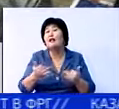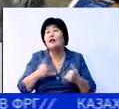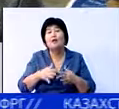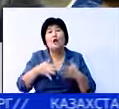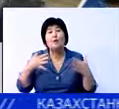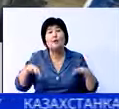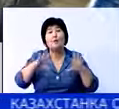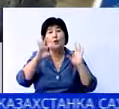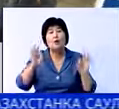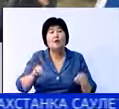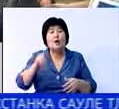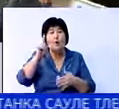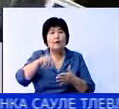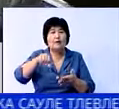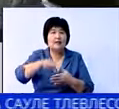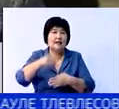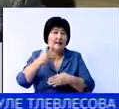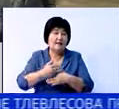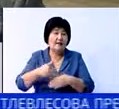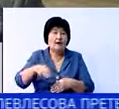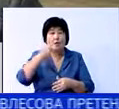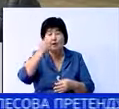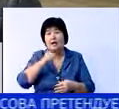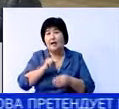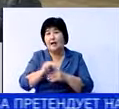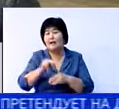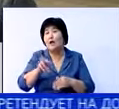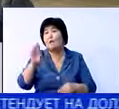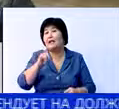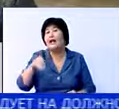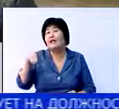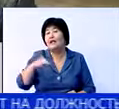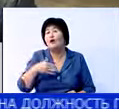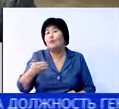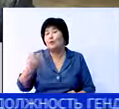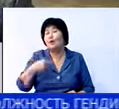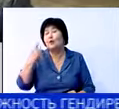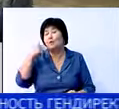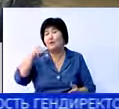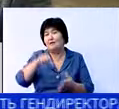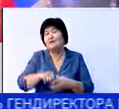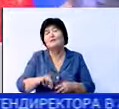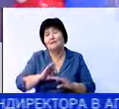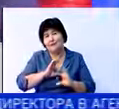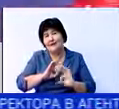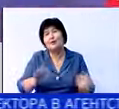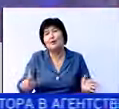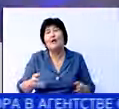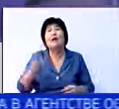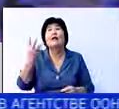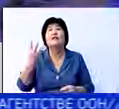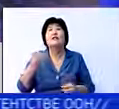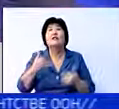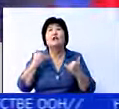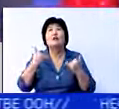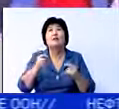большое искусство уверенно держаться на сцене. Но благодаря урокам от мэтра Бахтияра Тайлакбаева мы, думаю, выступили достойно. Третье почетное